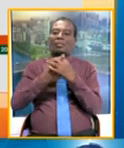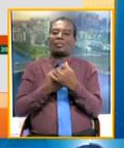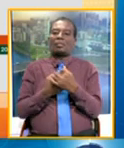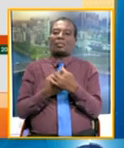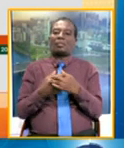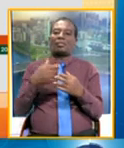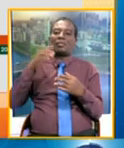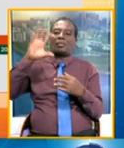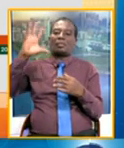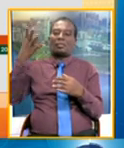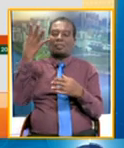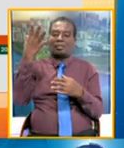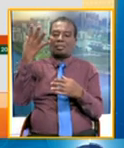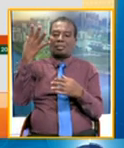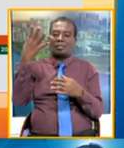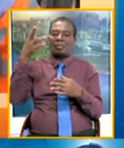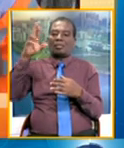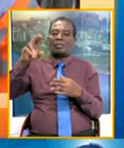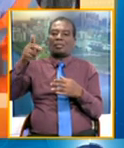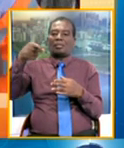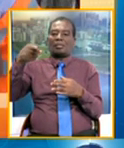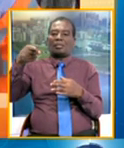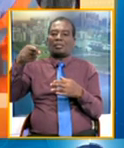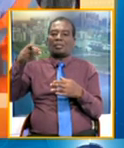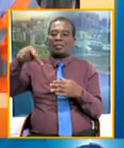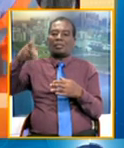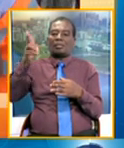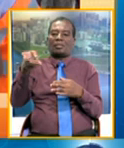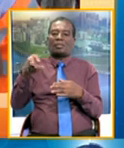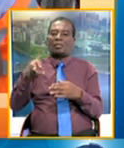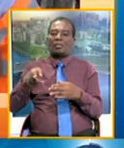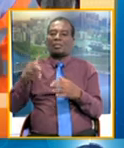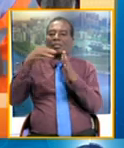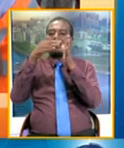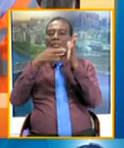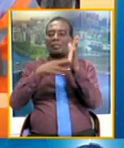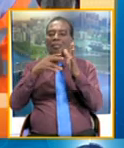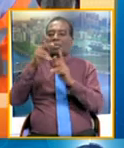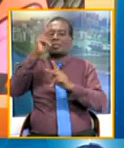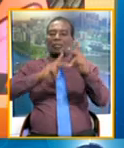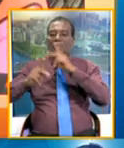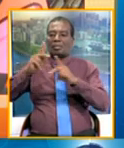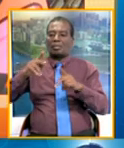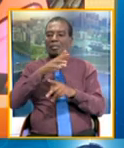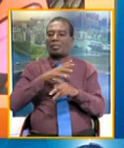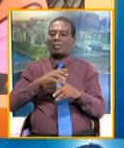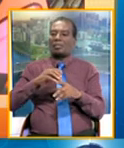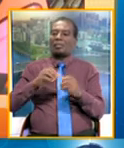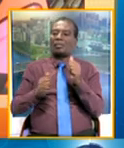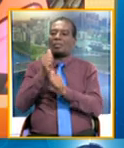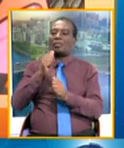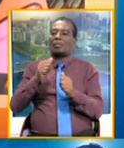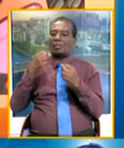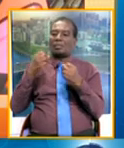5e RGPH, le recensement général de la population et de l'habitat. Plus de 37 000 agents seront sur le terrain pendant